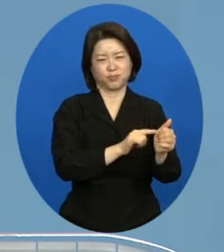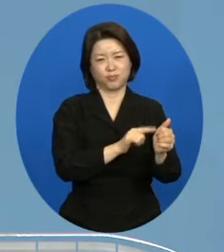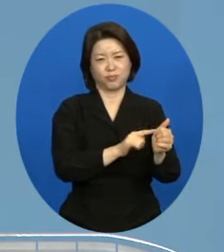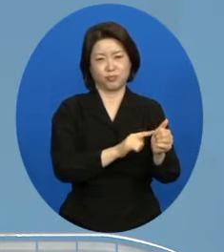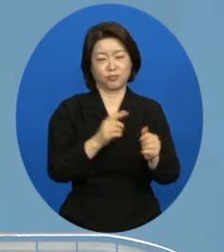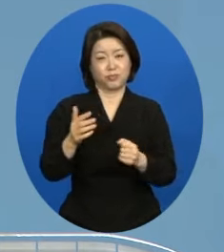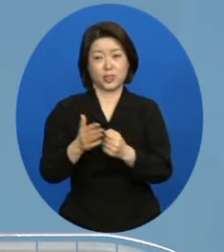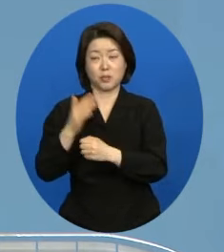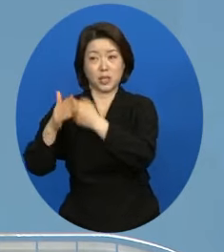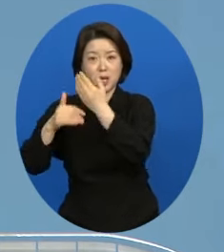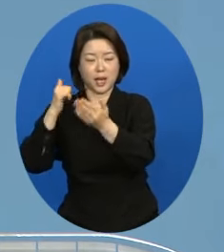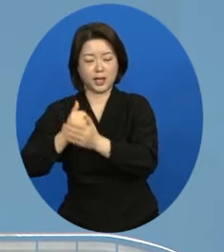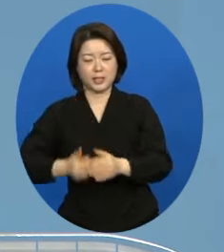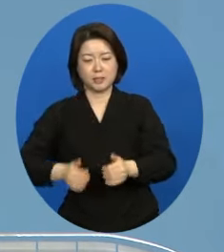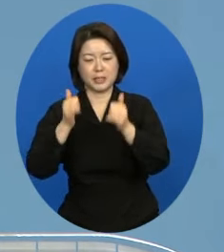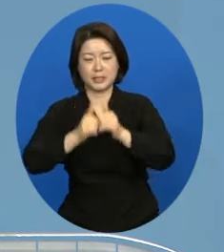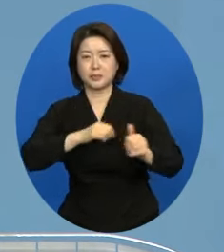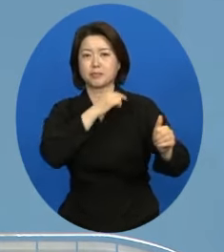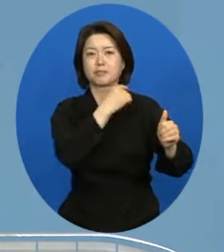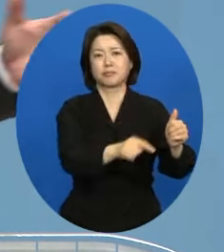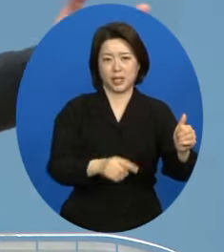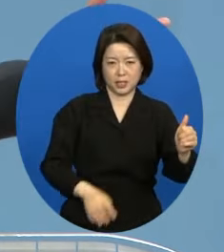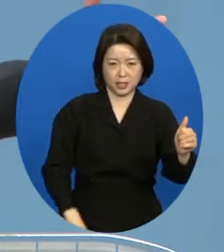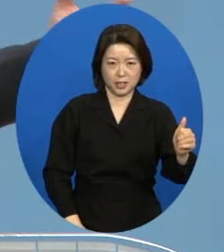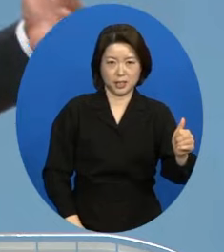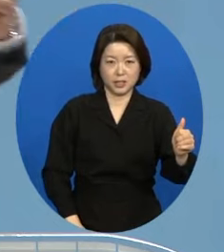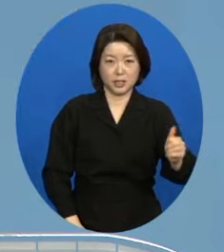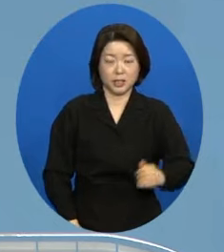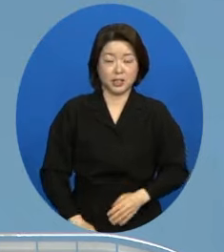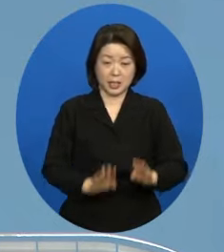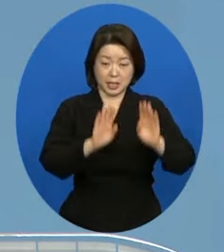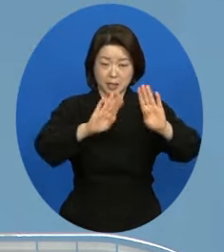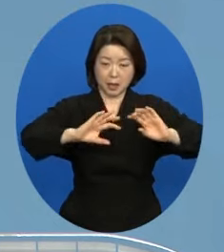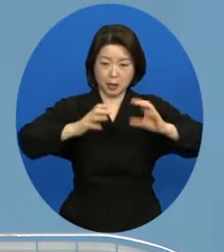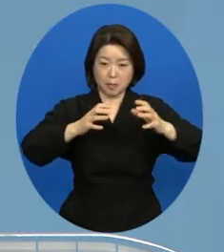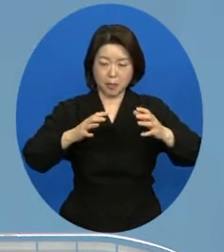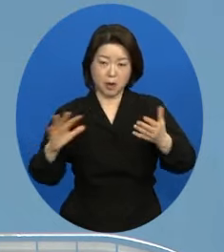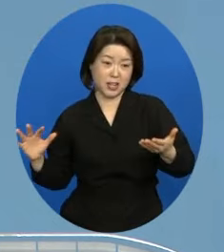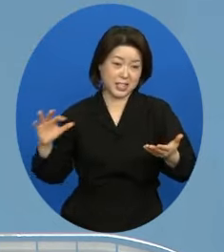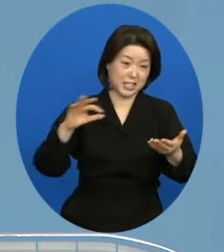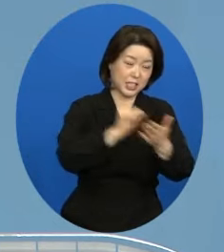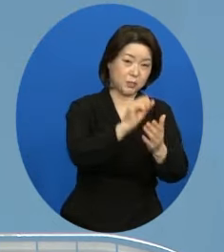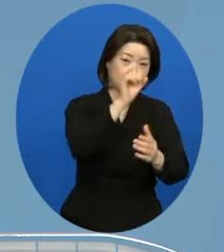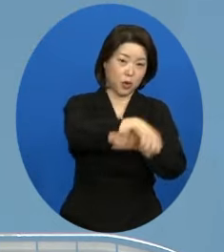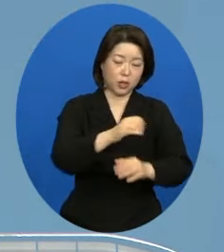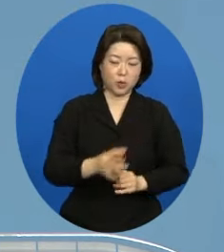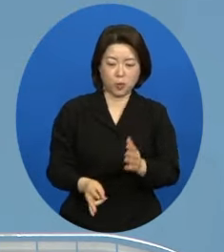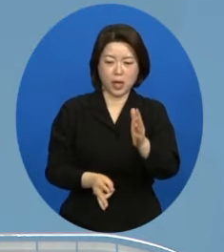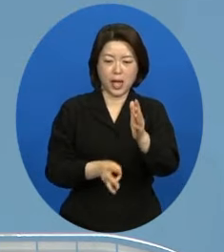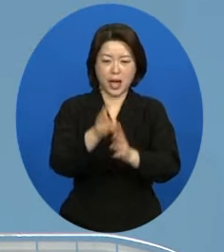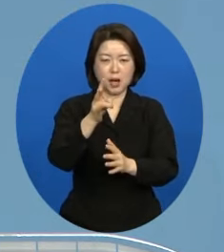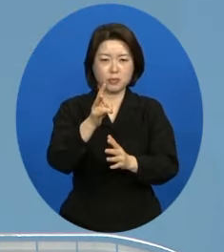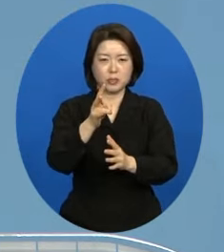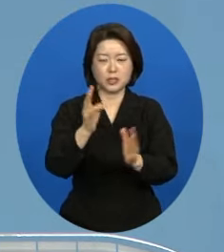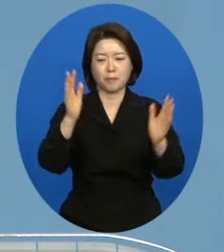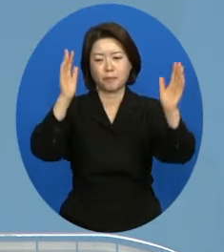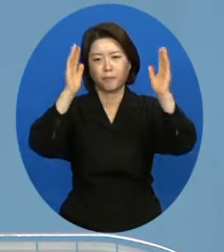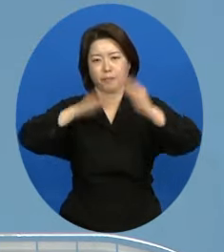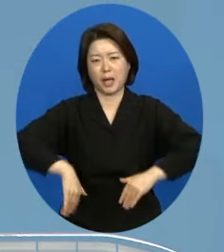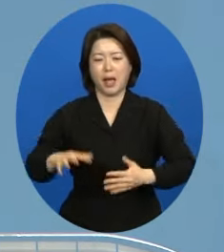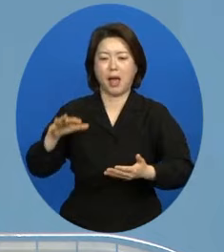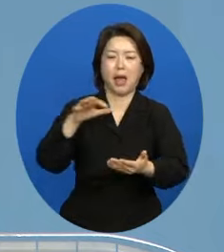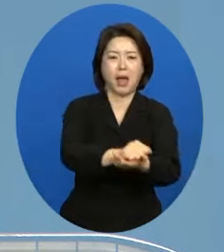하나님께서 심하셨는데 어떻게 하셨냐면이 바벨론 공을 허락하게 하시고 예루살렘이 함락 당하게 하십니다